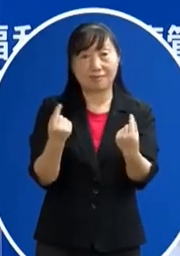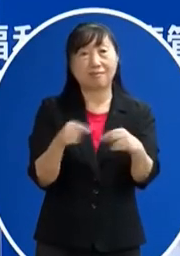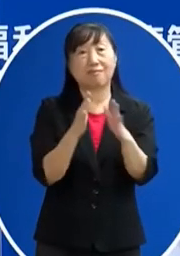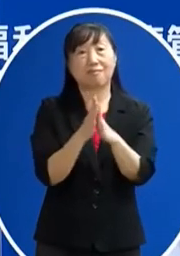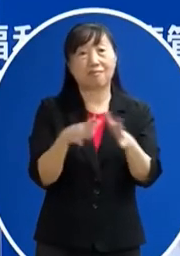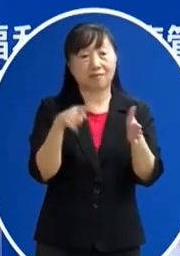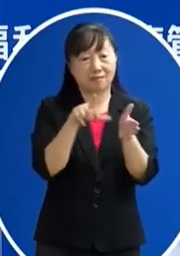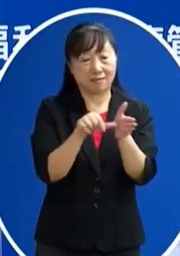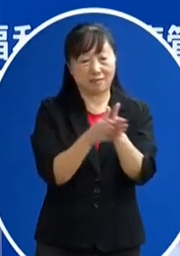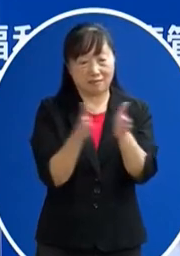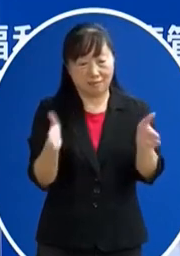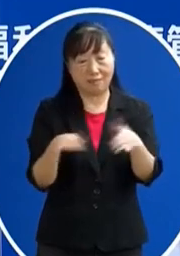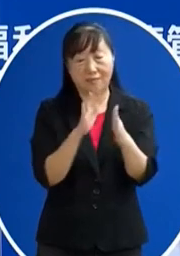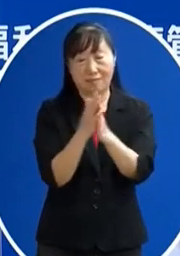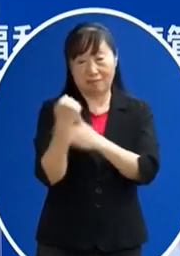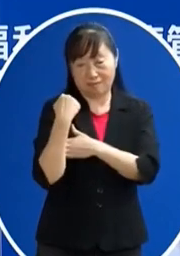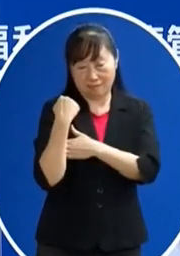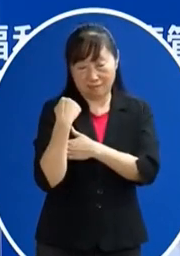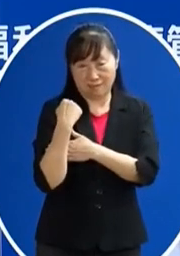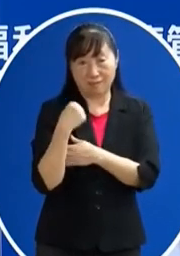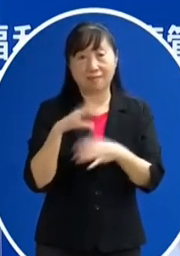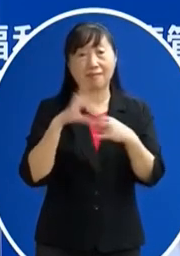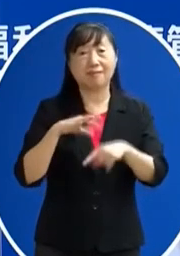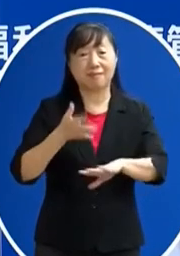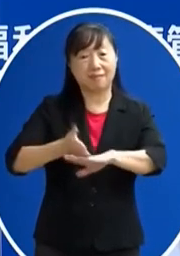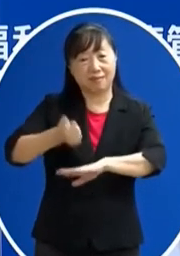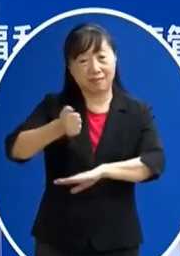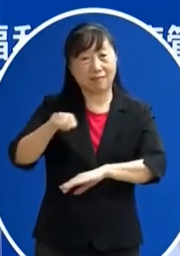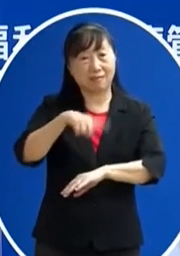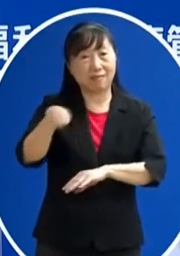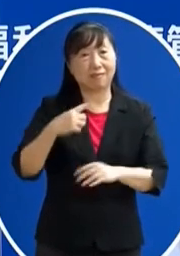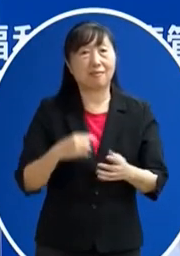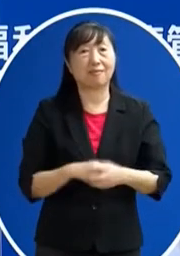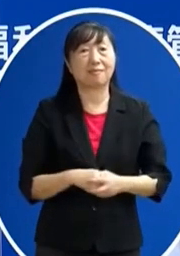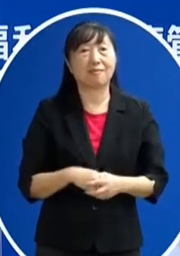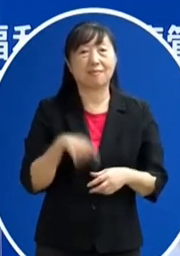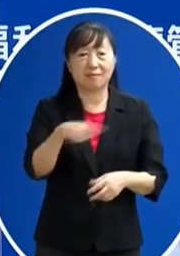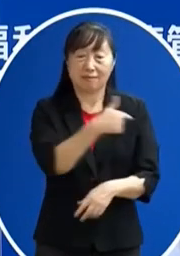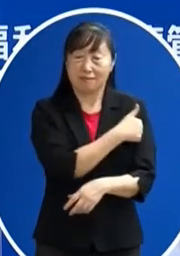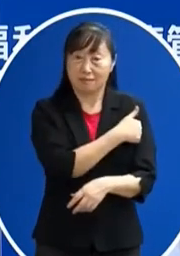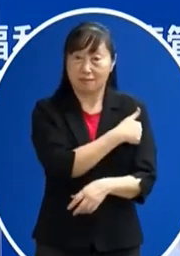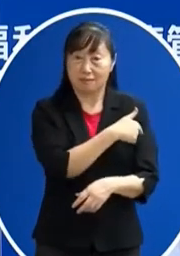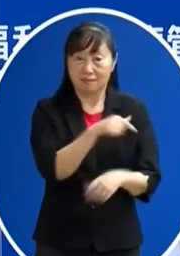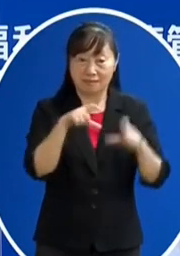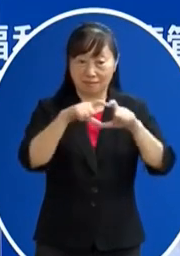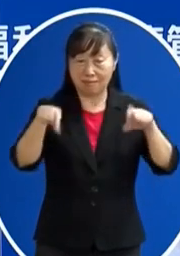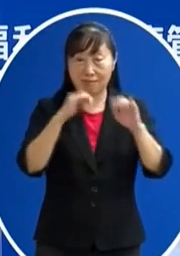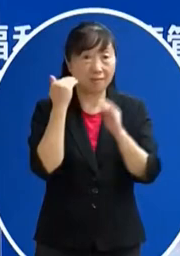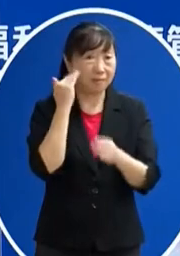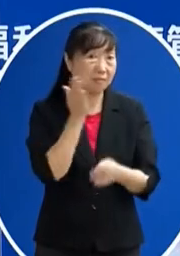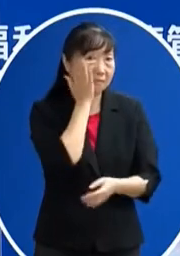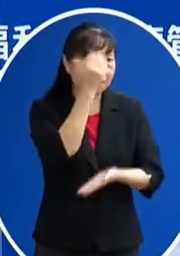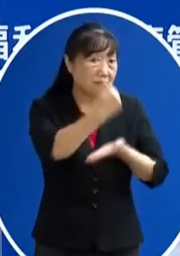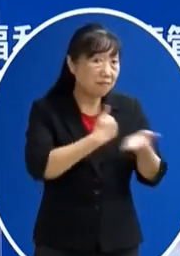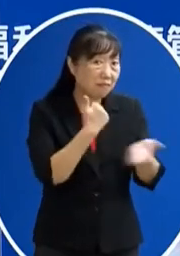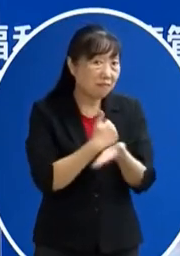间的一个努力哈，表达我们最诚挚的谢意。那这批疫苗如果能够顺利的进来，那相信对我们